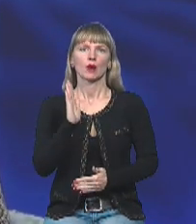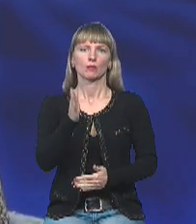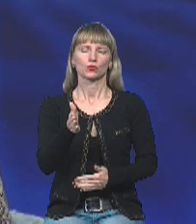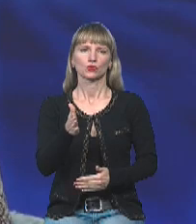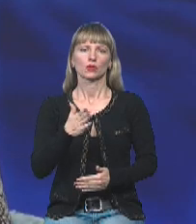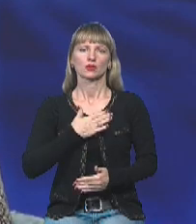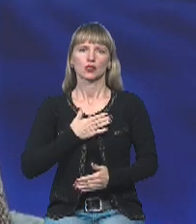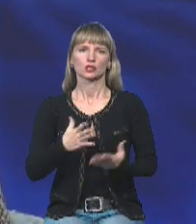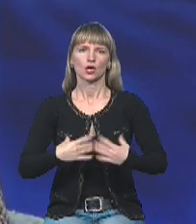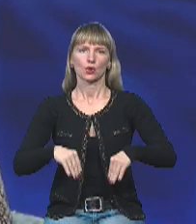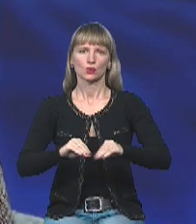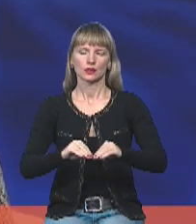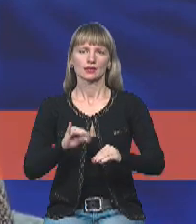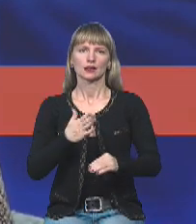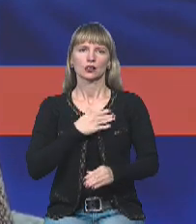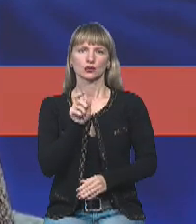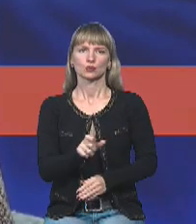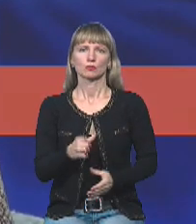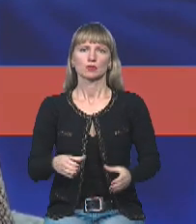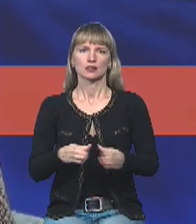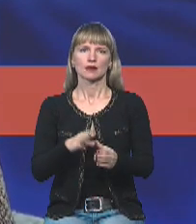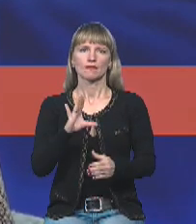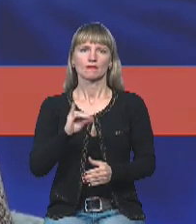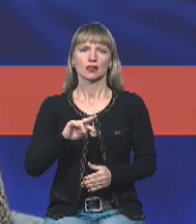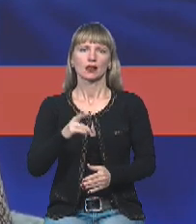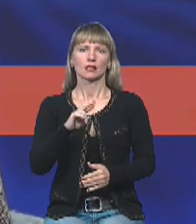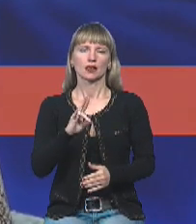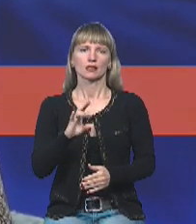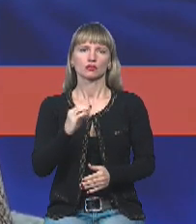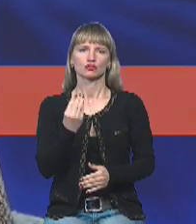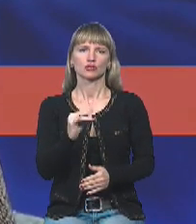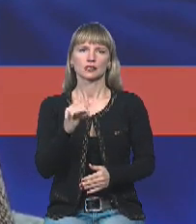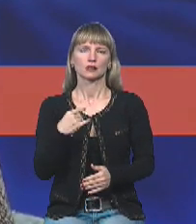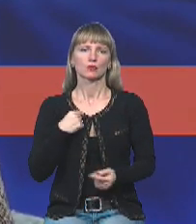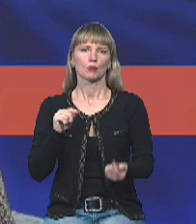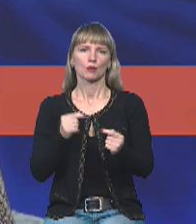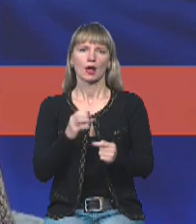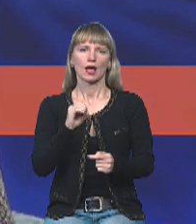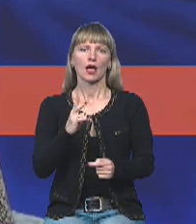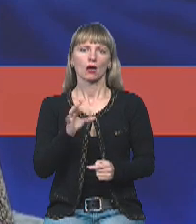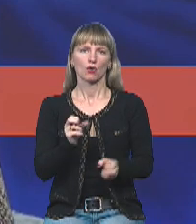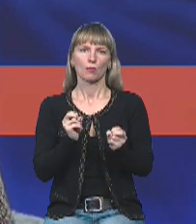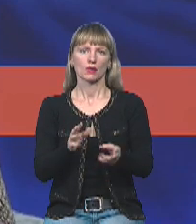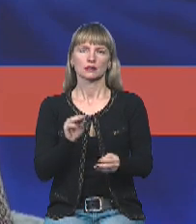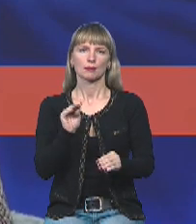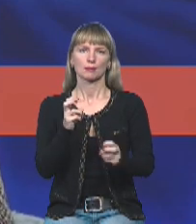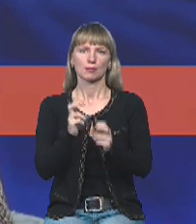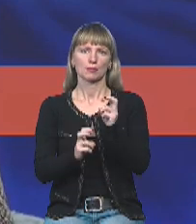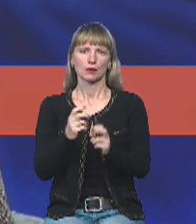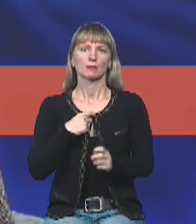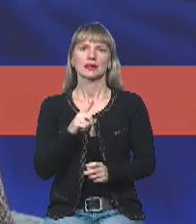майбутнього наших родин. І нашого суспільства Вільнянщини. Ми проти екологічно небезпечного підприємства. Ми